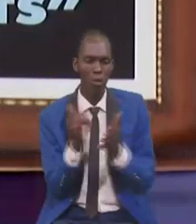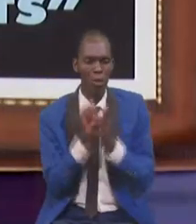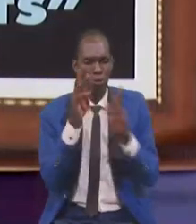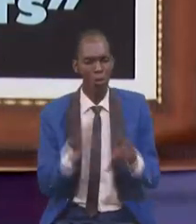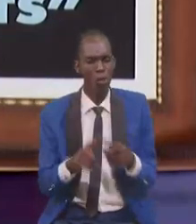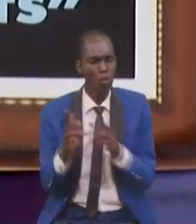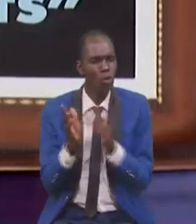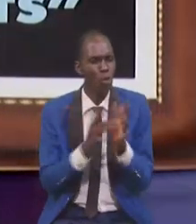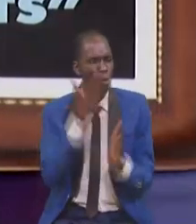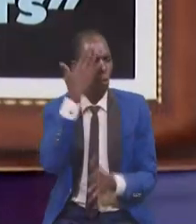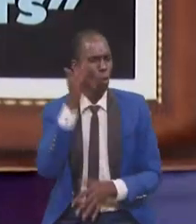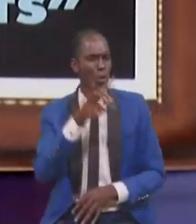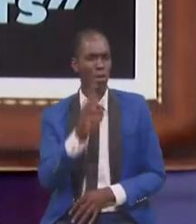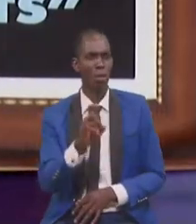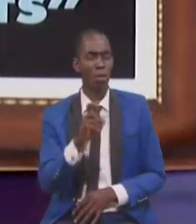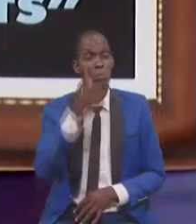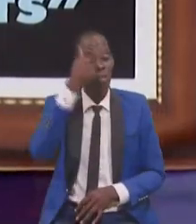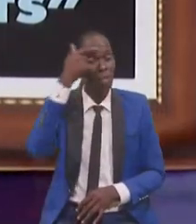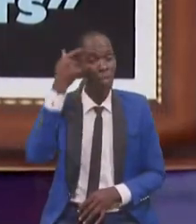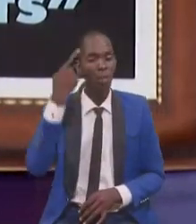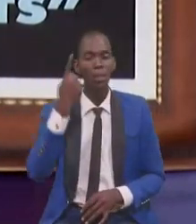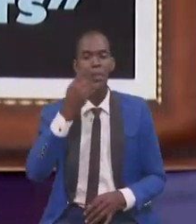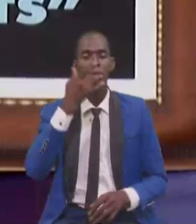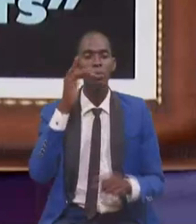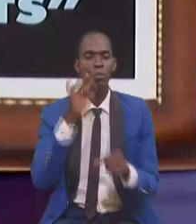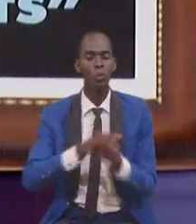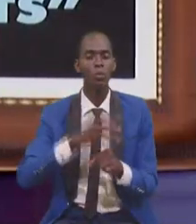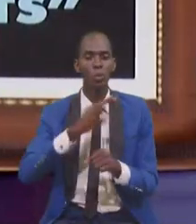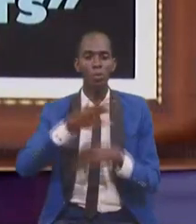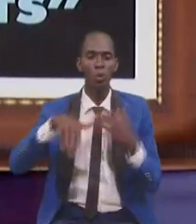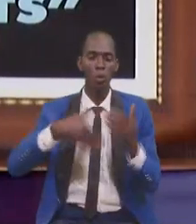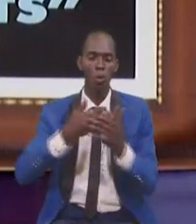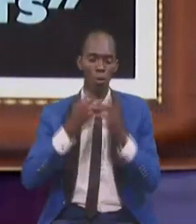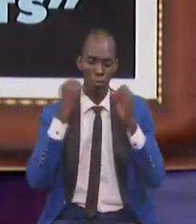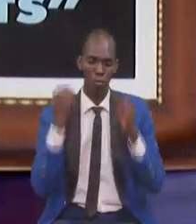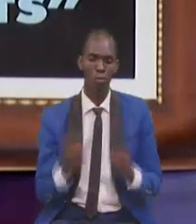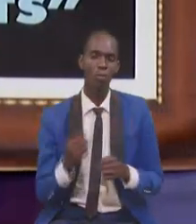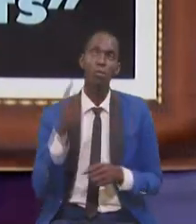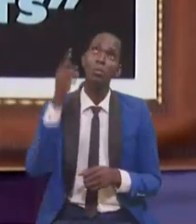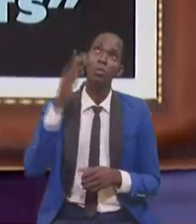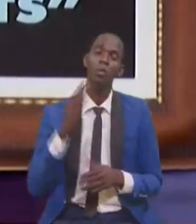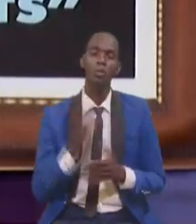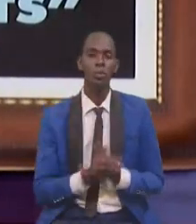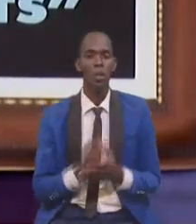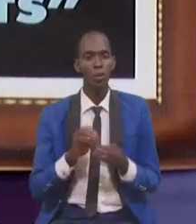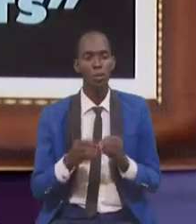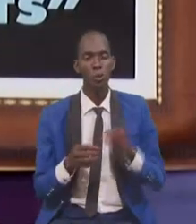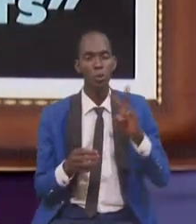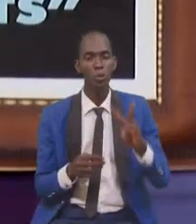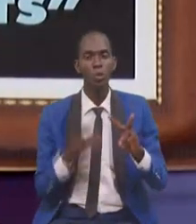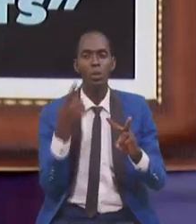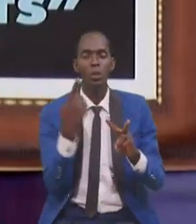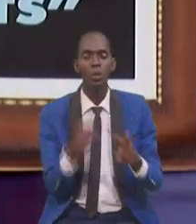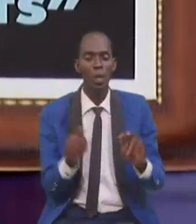Pourquoi? Numéro 1, la promesse du Tout-Puissant. La promesse du Tout-Puissant. Et numéro 2,